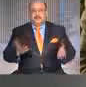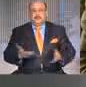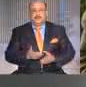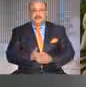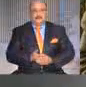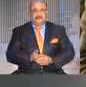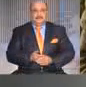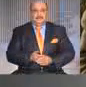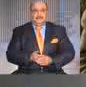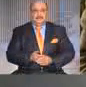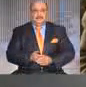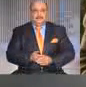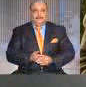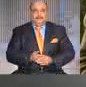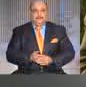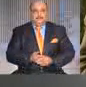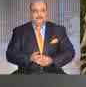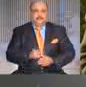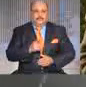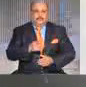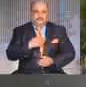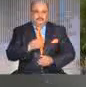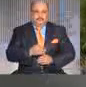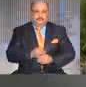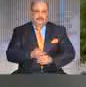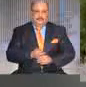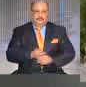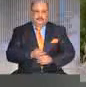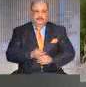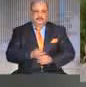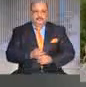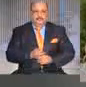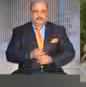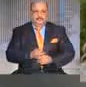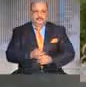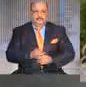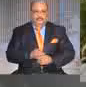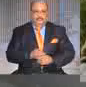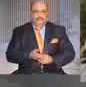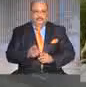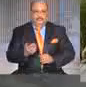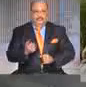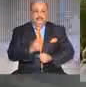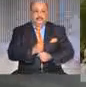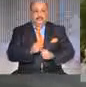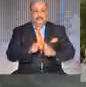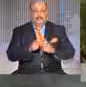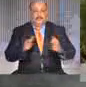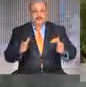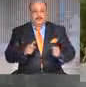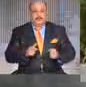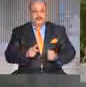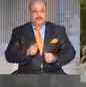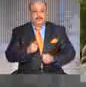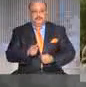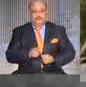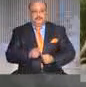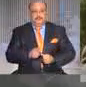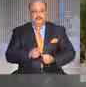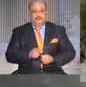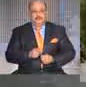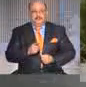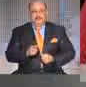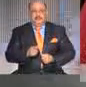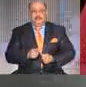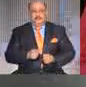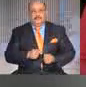آلاف توقيع هذا إن شاء الله نحقق حلم مدنين، خاطر حاجة مهمة برشا تطورنا حتى الاقتصاد وفي كل شيء